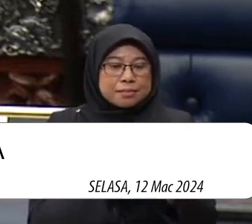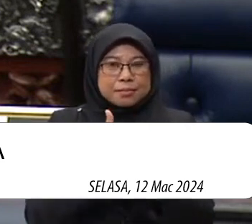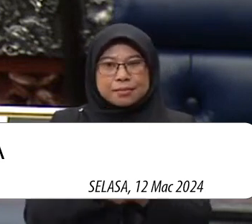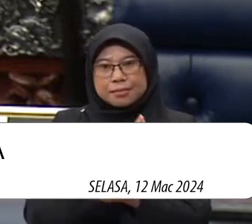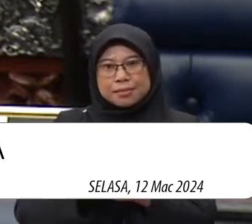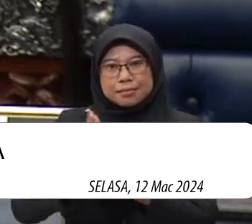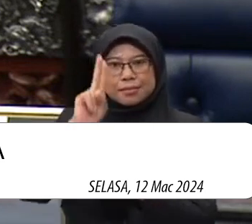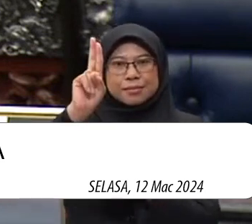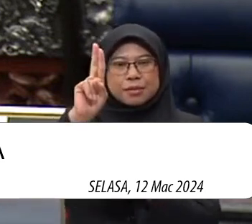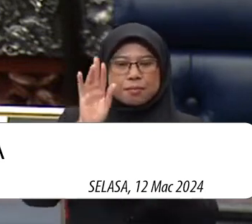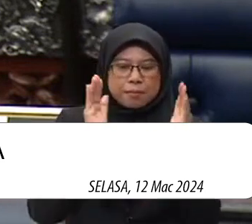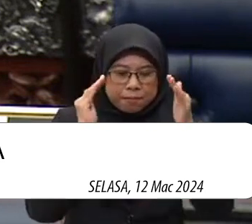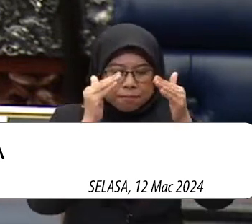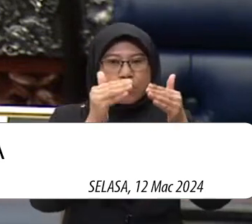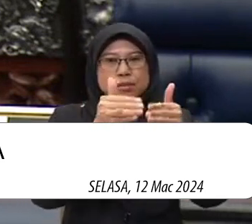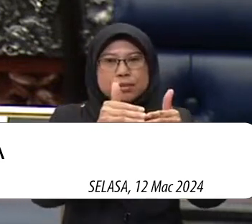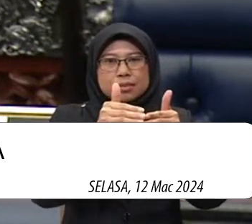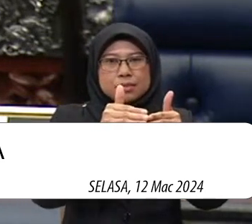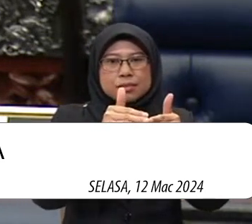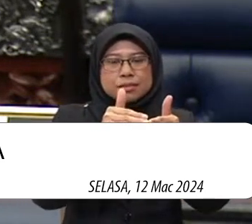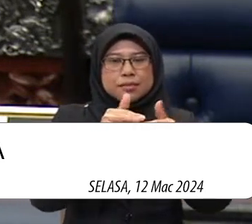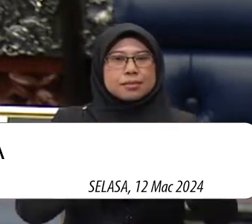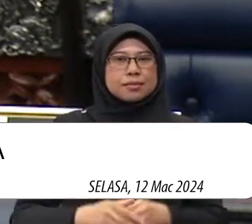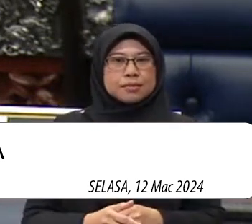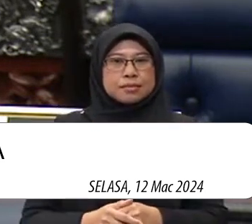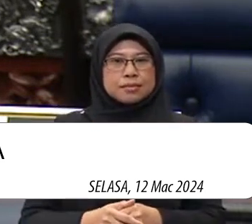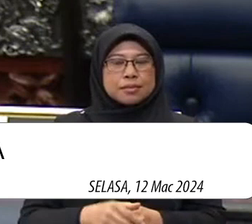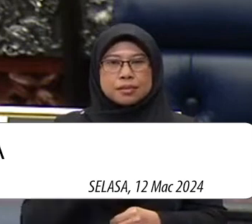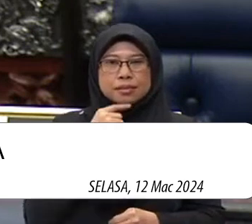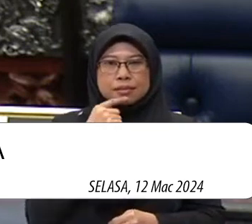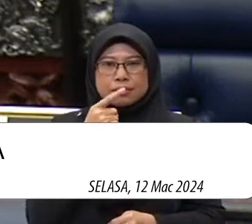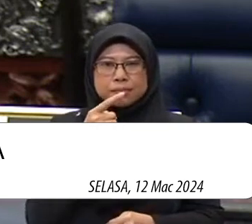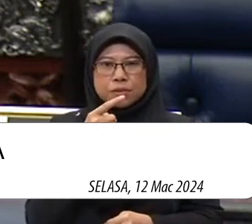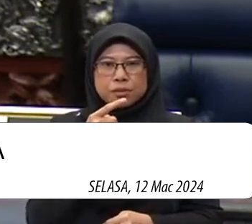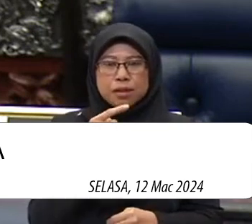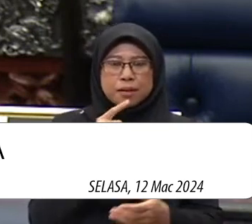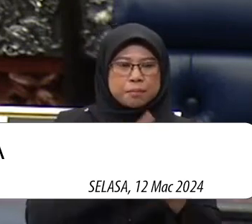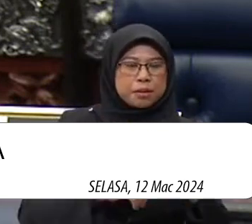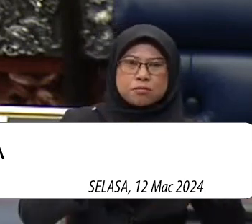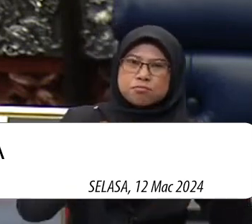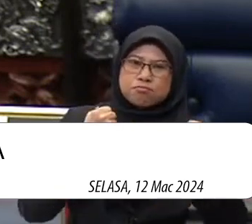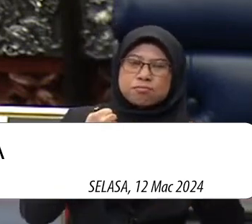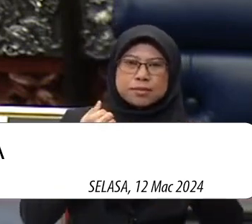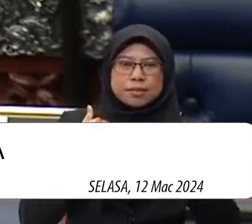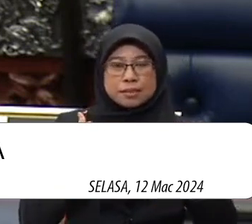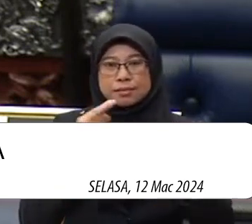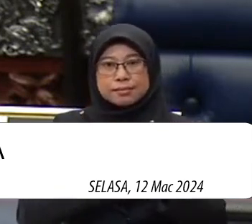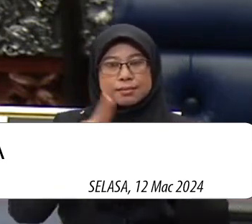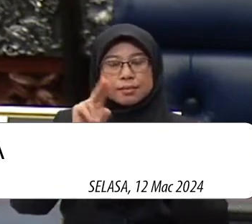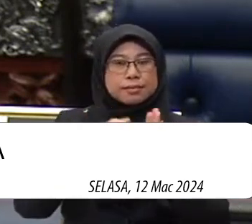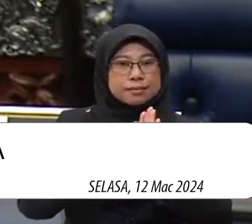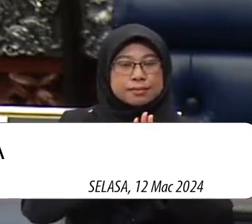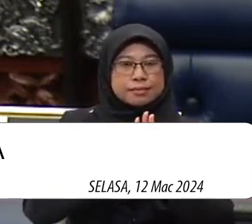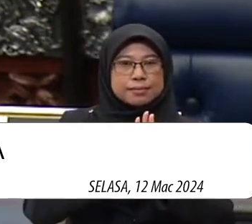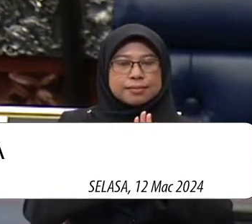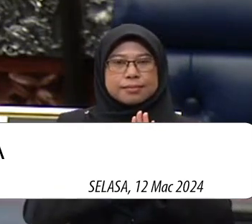Universiti menekankan Aspek apa yang dipanggil sebagai nichnya kekuatan-kekuatan yang yang ada kepadanya sebagai contoh